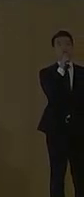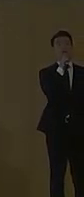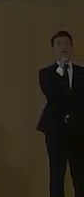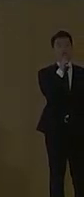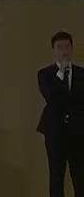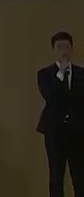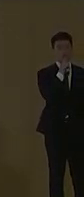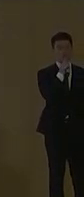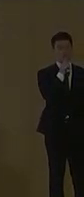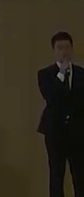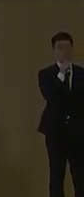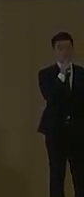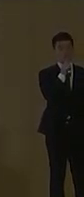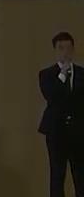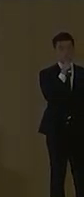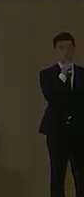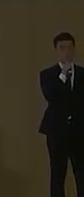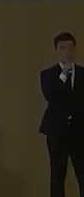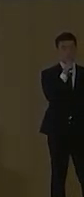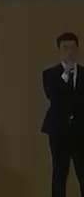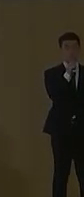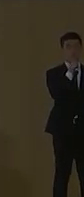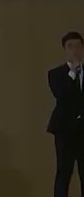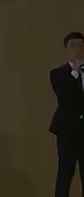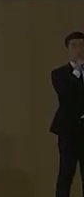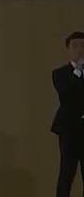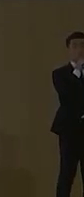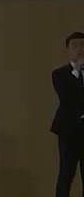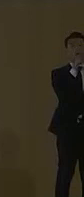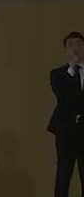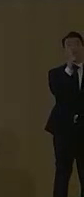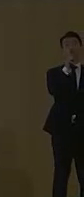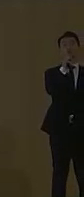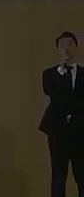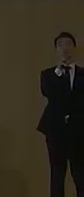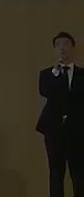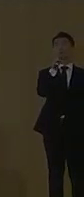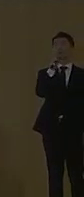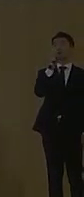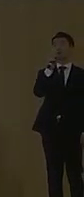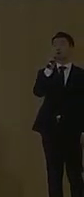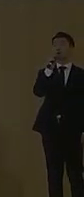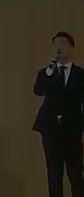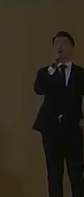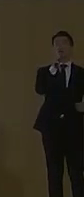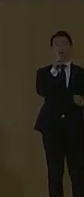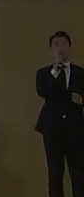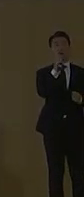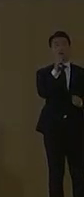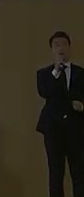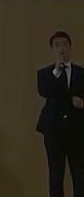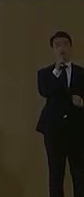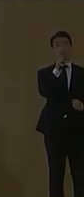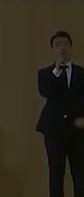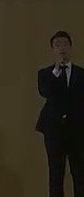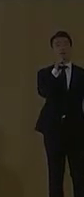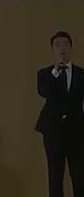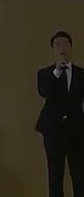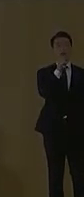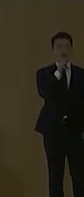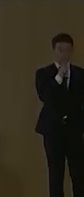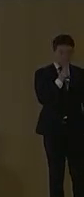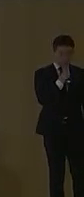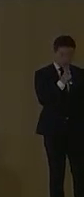아버지 당신이 울고 있는 어느 땅에 나의 두 발이